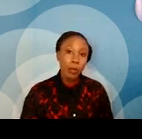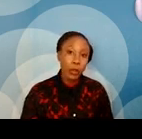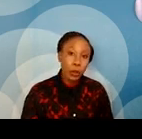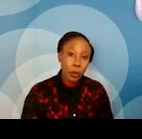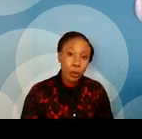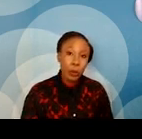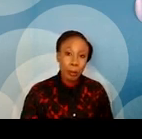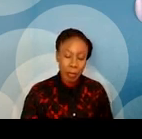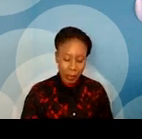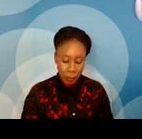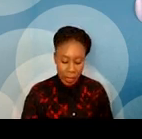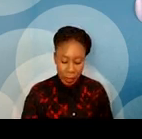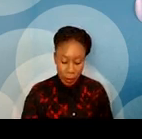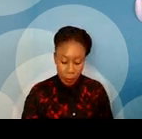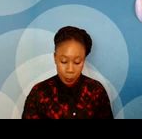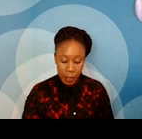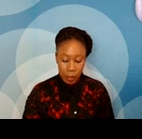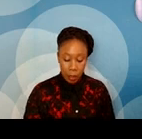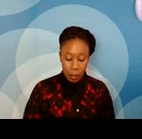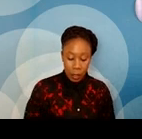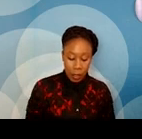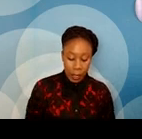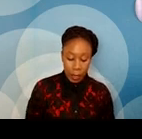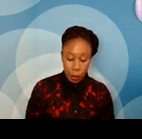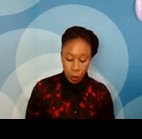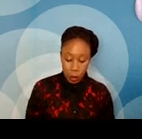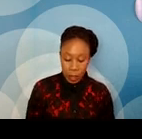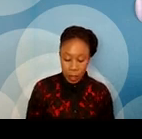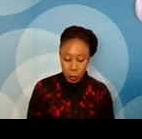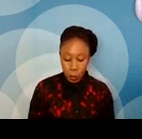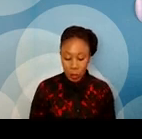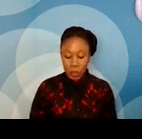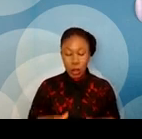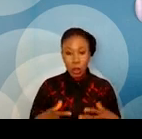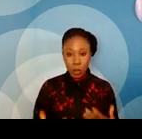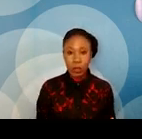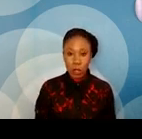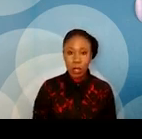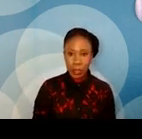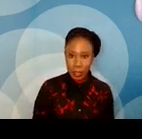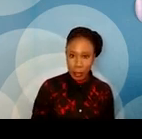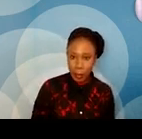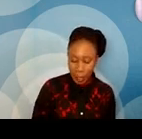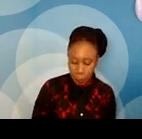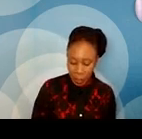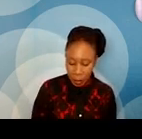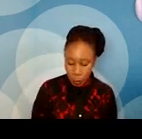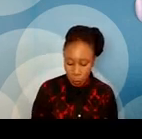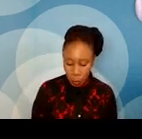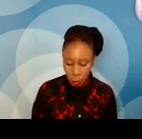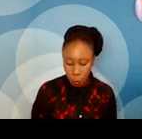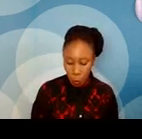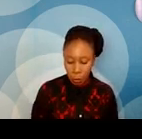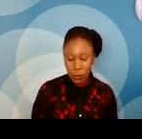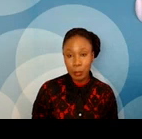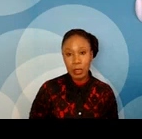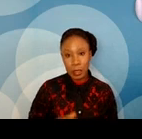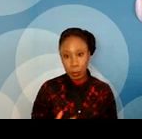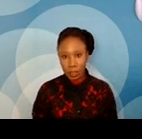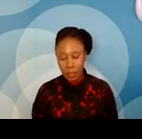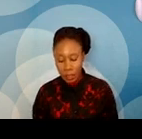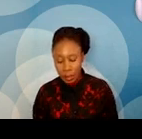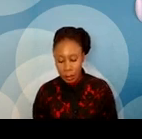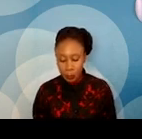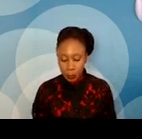samarbetsorganisation med 47 medlemsländer. Och organisationens huvudsakliga arbete bygger ju på